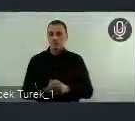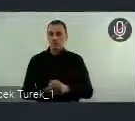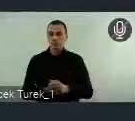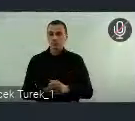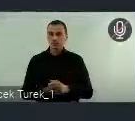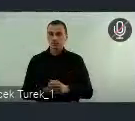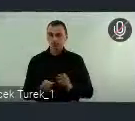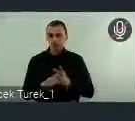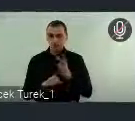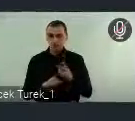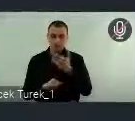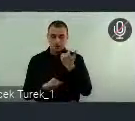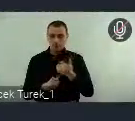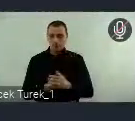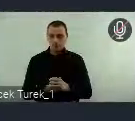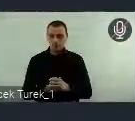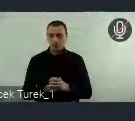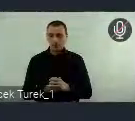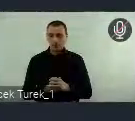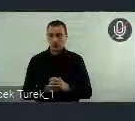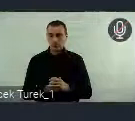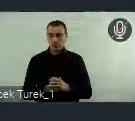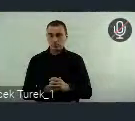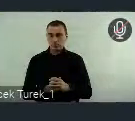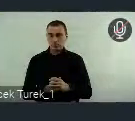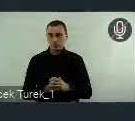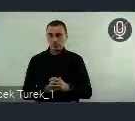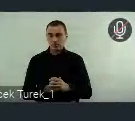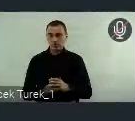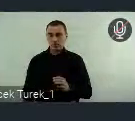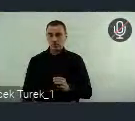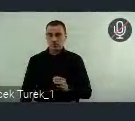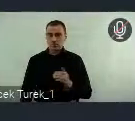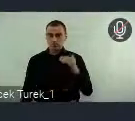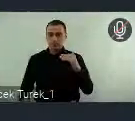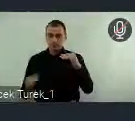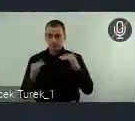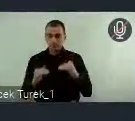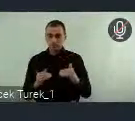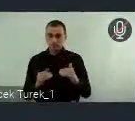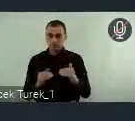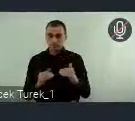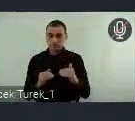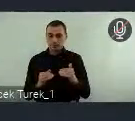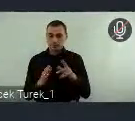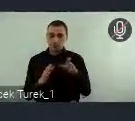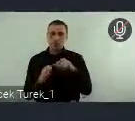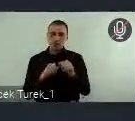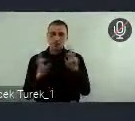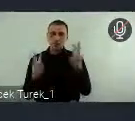samodzielność podołać nie pozwala na to wymaga operatora No to jedziemy t30 Ja na warsztacie teraz częściowej